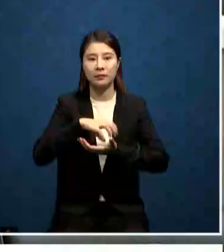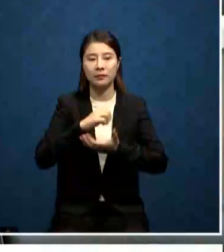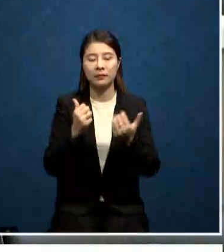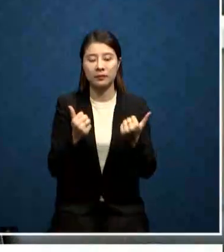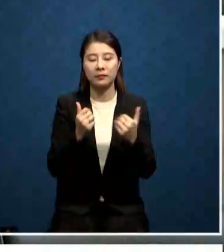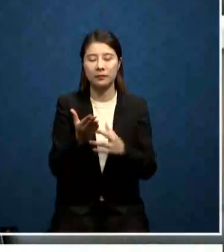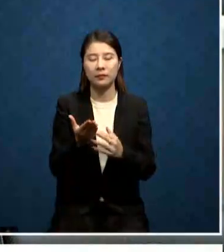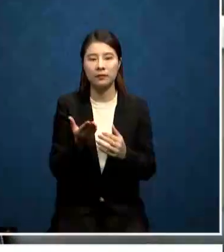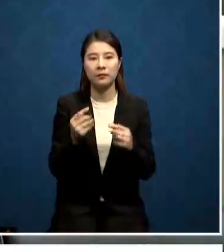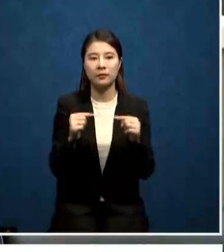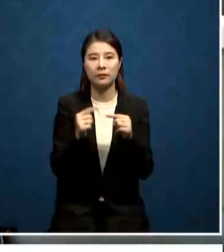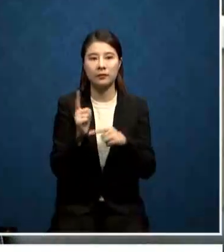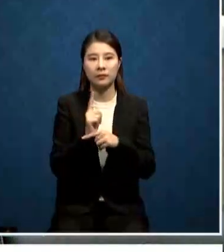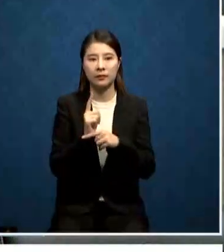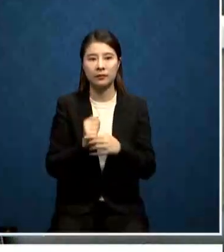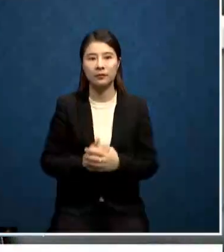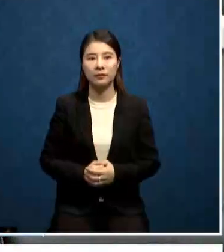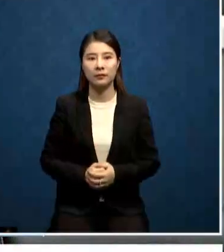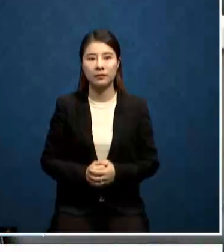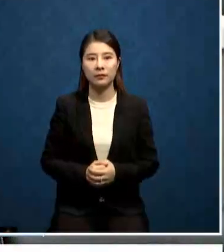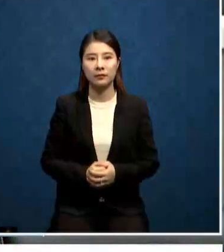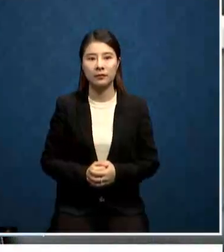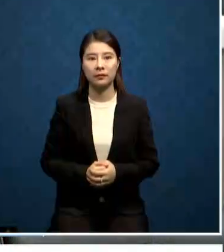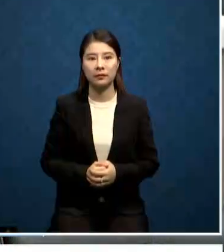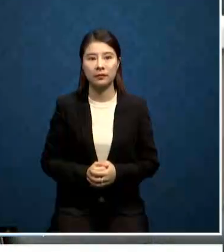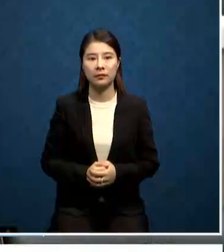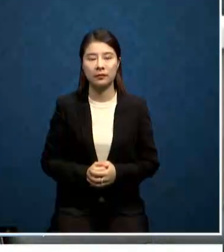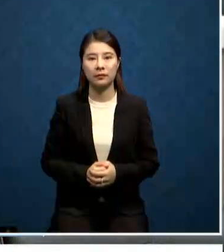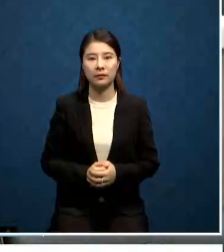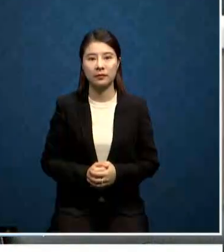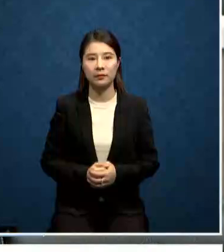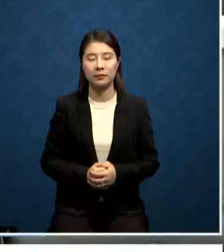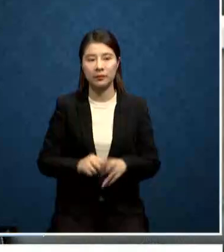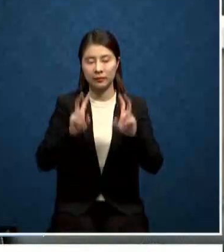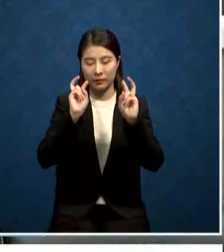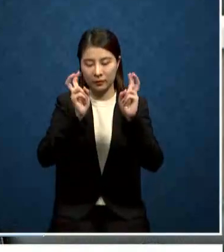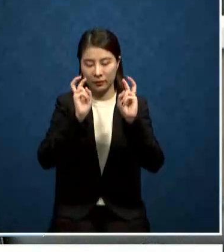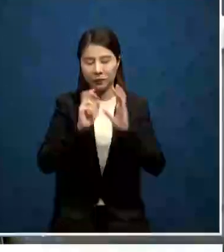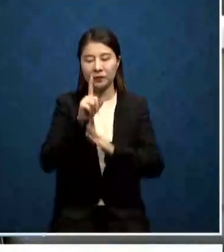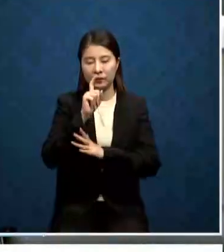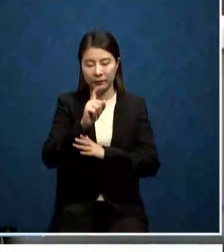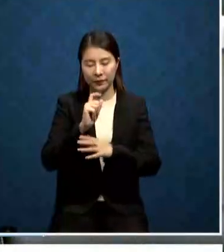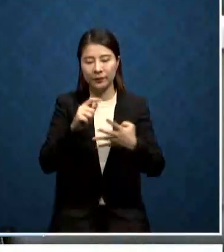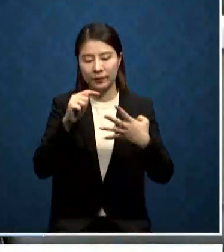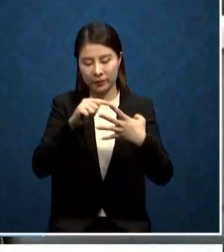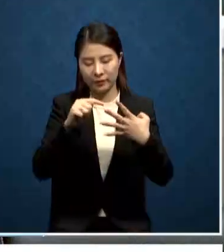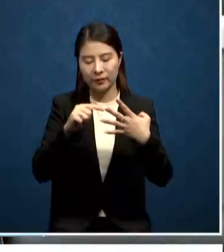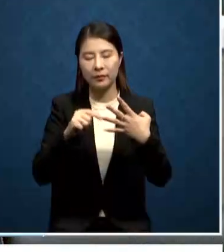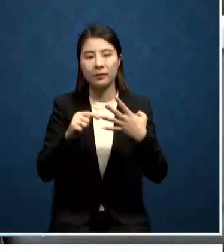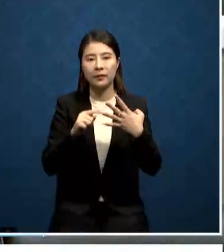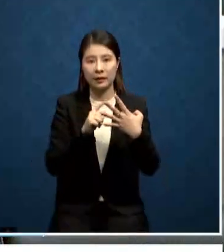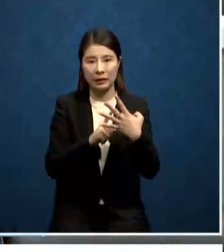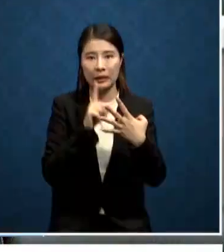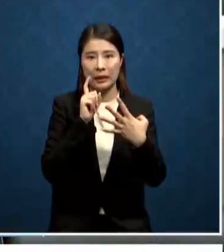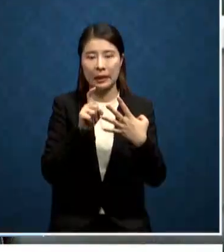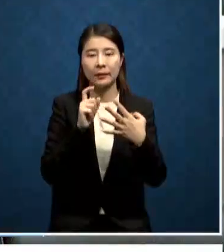ขออนุญาตสอบถามนะครับประมาณทั้ง4เรื่องด้วยกันซึ่งเข้าใจว่าทางด้านกสม.อาจจะดำเนิน